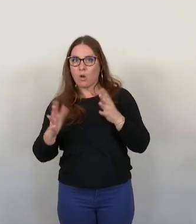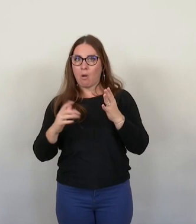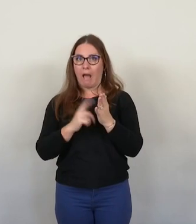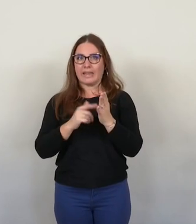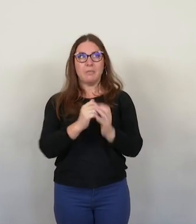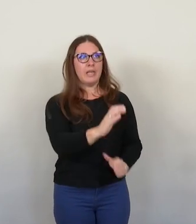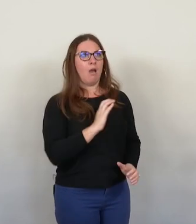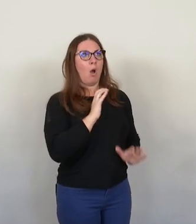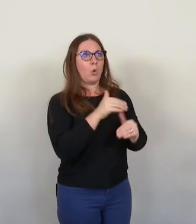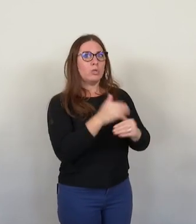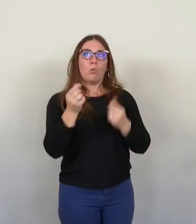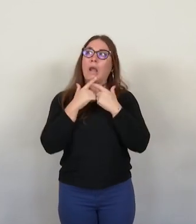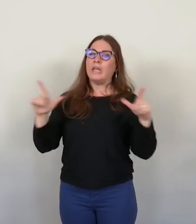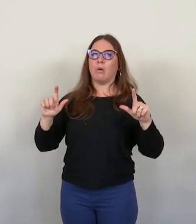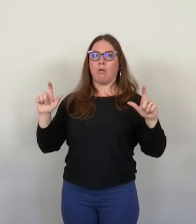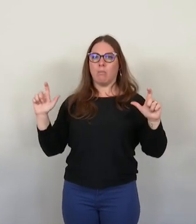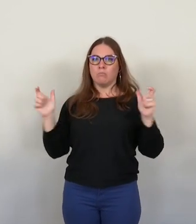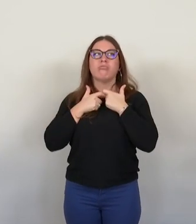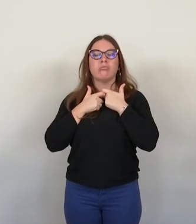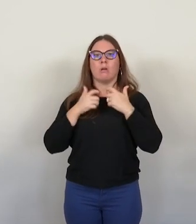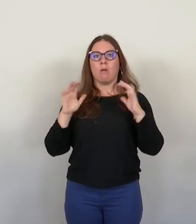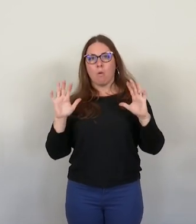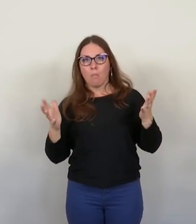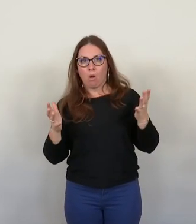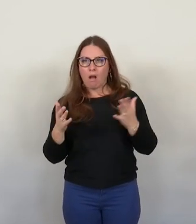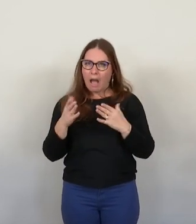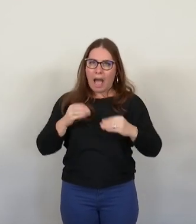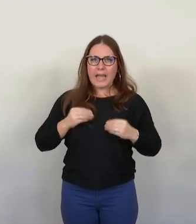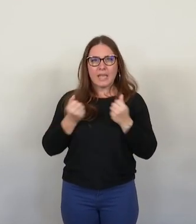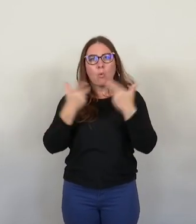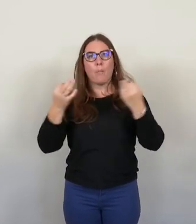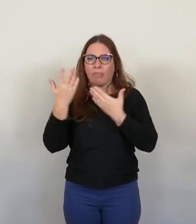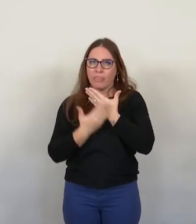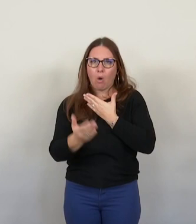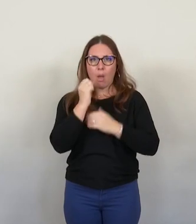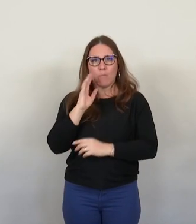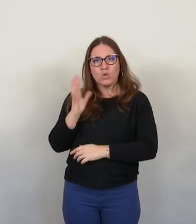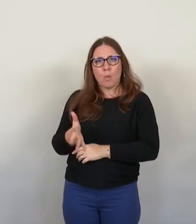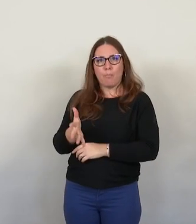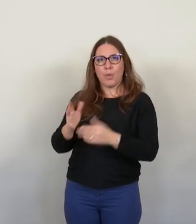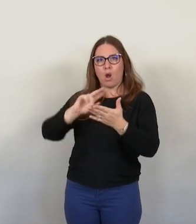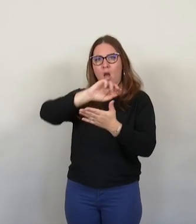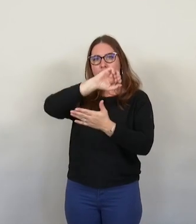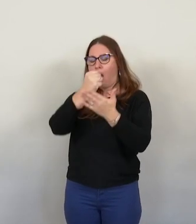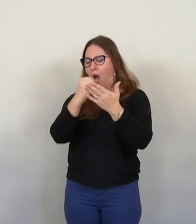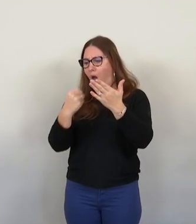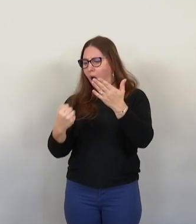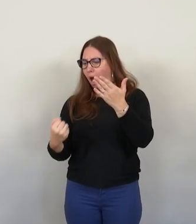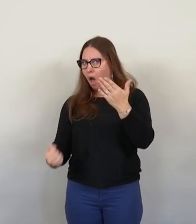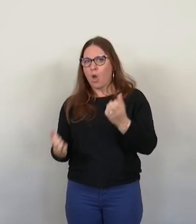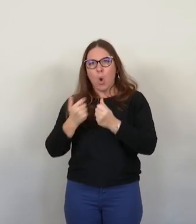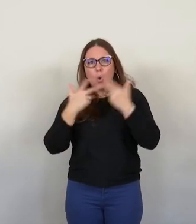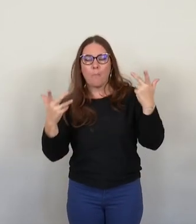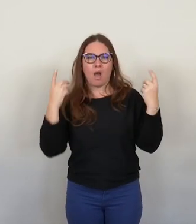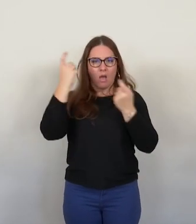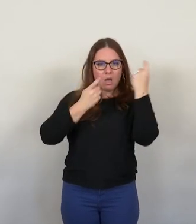liberté combien de temps allez-vous encore tolérer d'accompagner Eric Piol dans sa chute combien d'ERM vous faudra-t-il